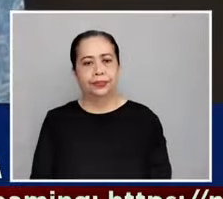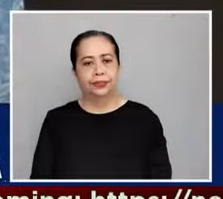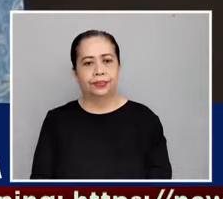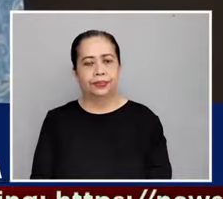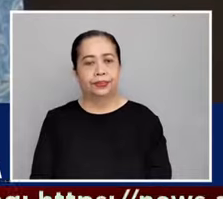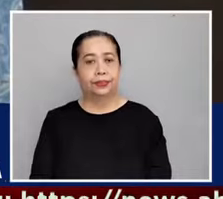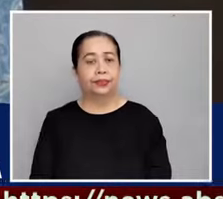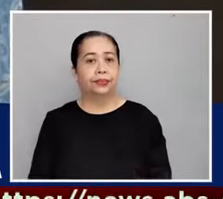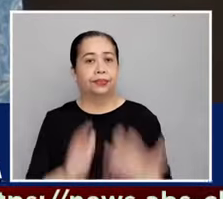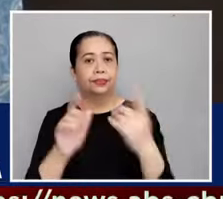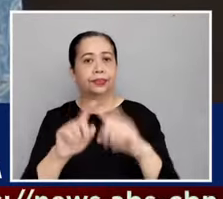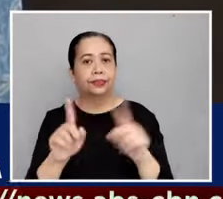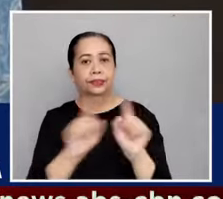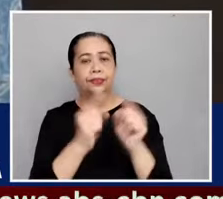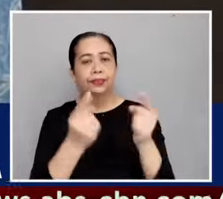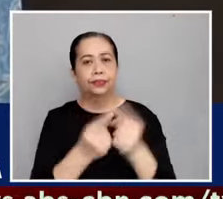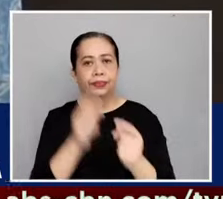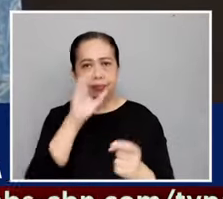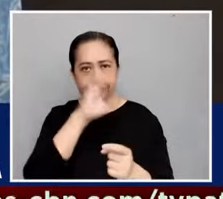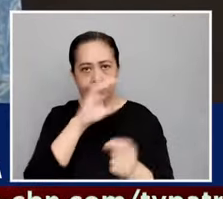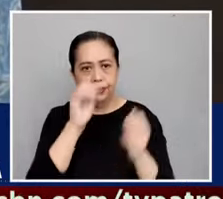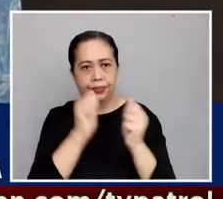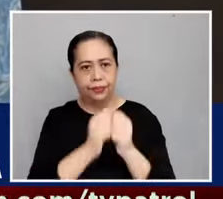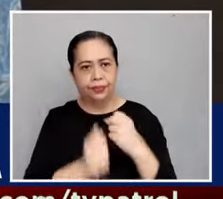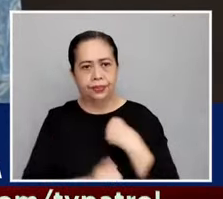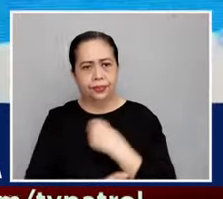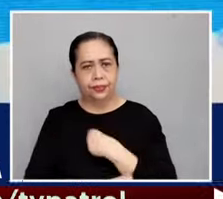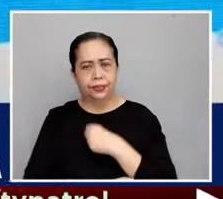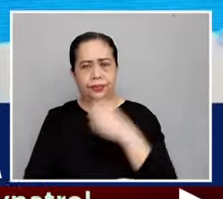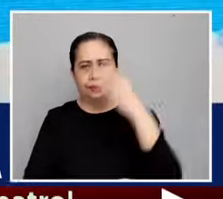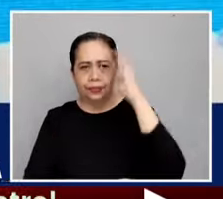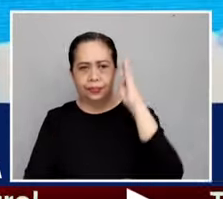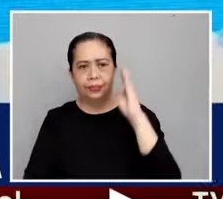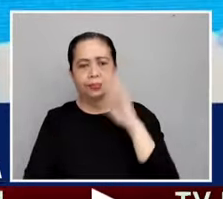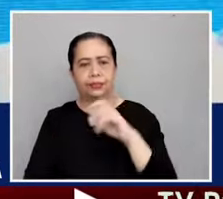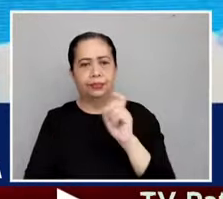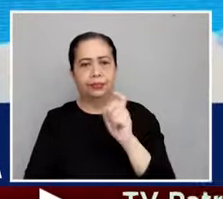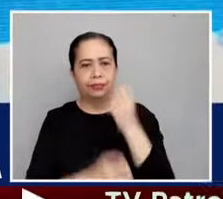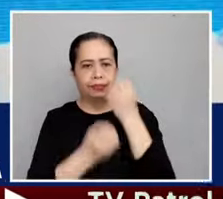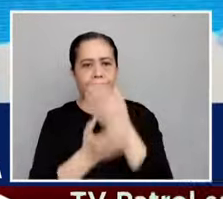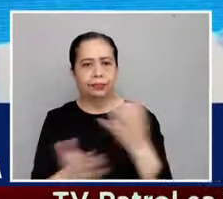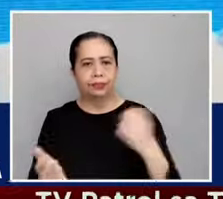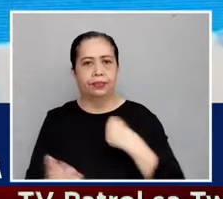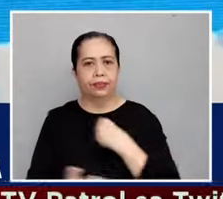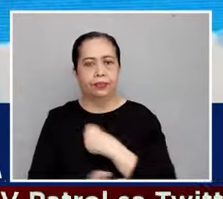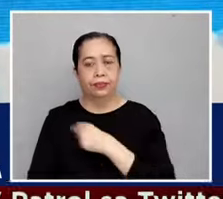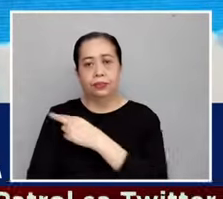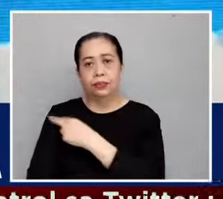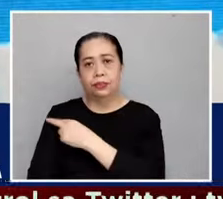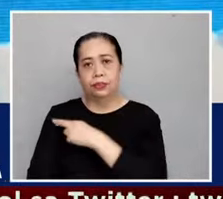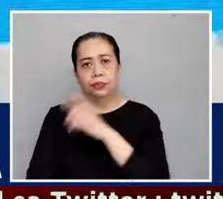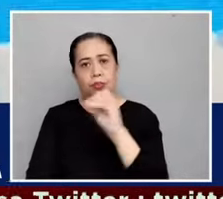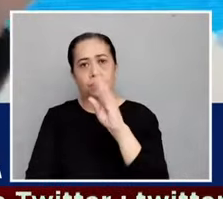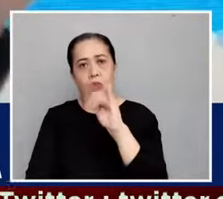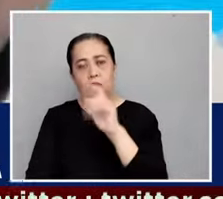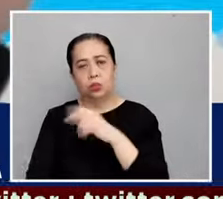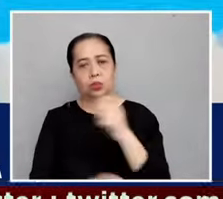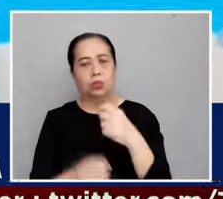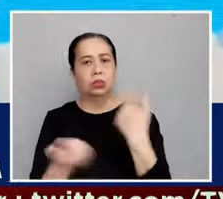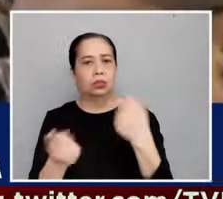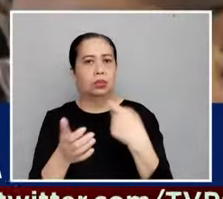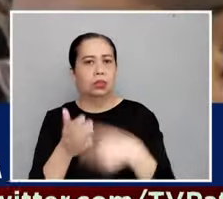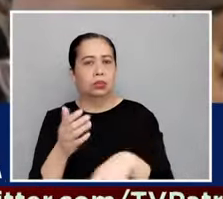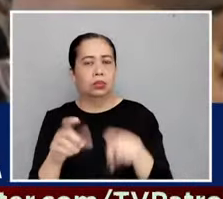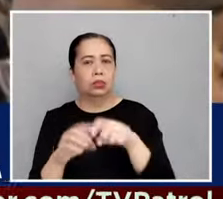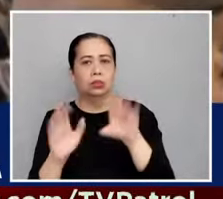Pagharap sa iba't ibang grupo sa Cebu kasama ni Senador Ronald De La Rosa, agad inilatag ni Senador Robin Padilla ang gagastusin sa charter